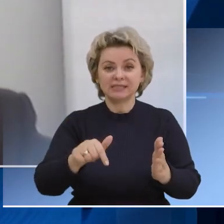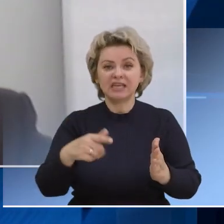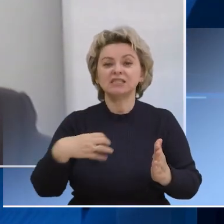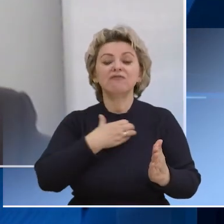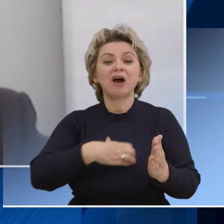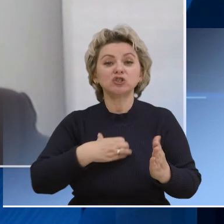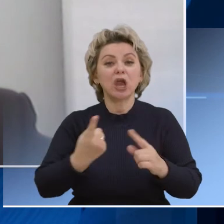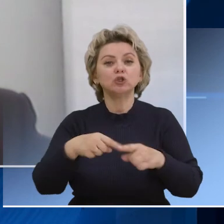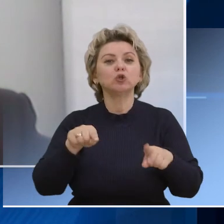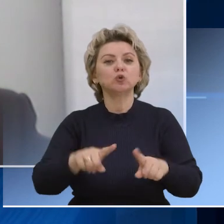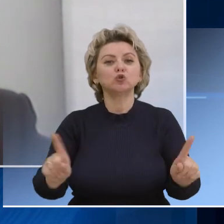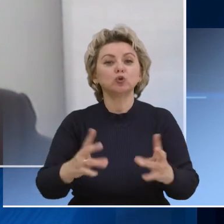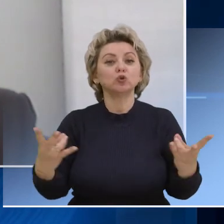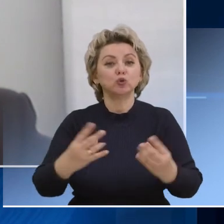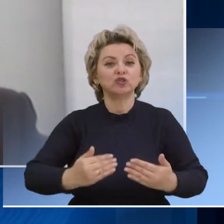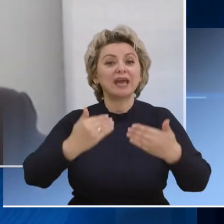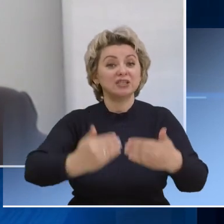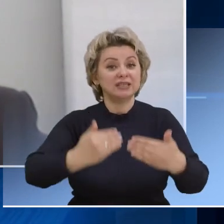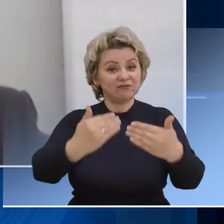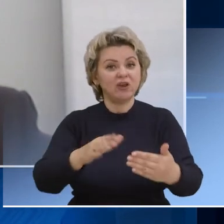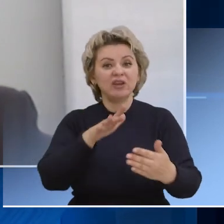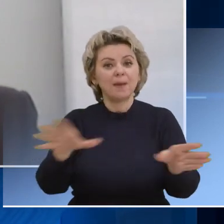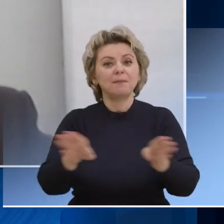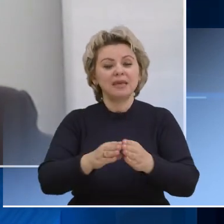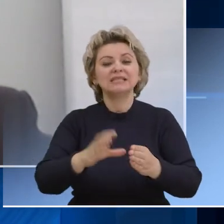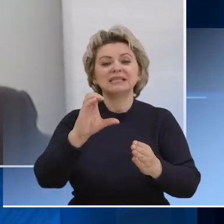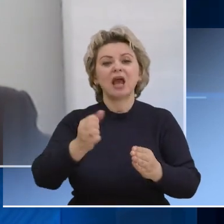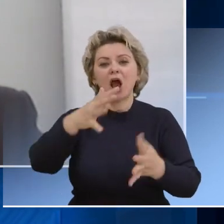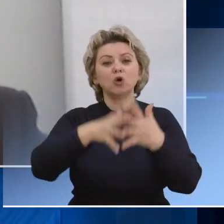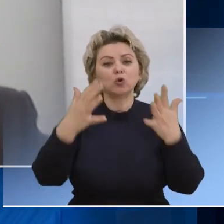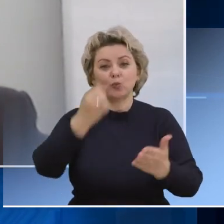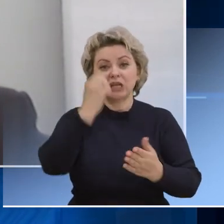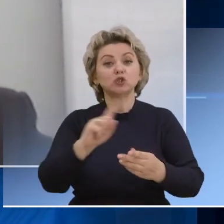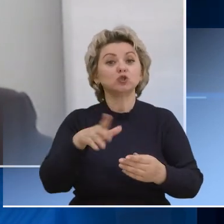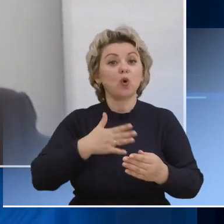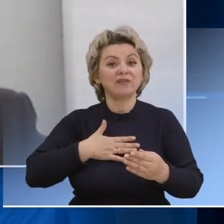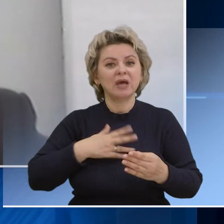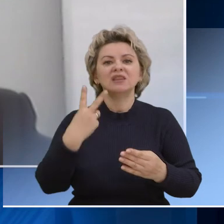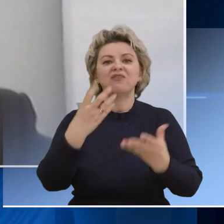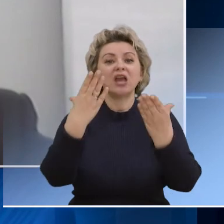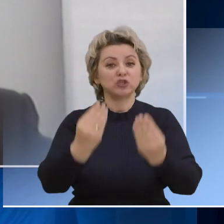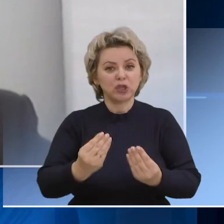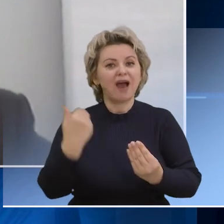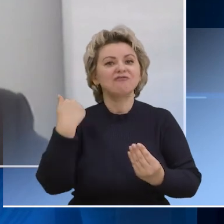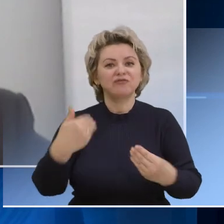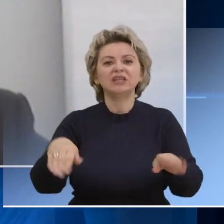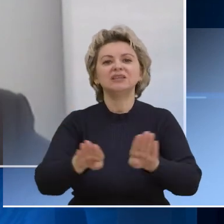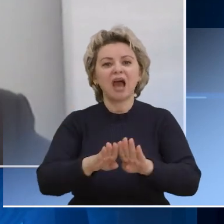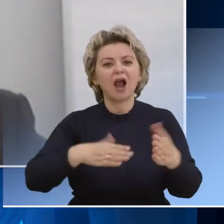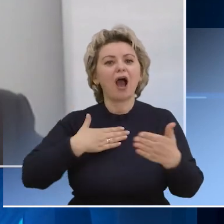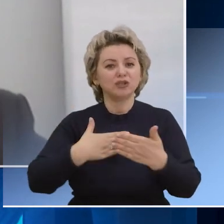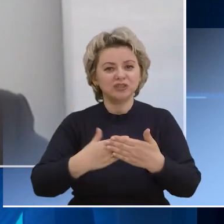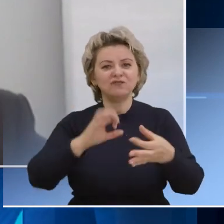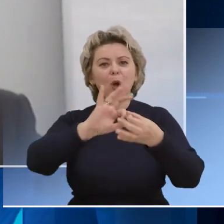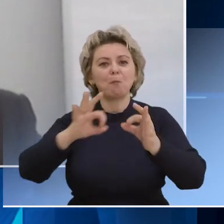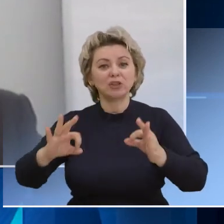здесь одно из важнейших – это то, что нужно идти в ногу со временем. Сергей, огромное вам спасибо за то, что целых два дня вы так